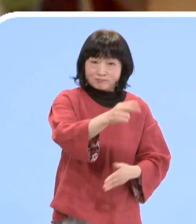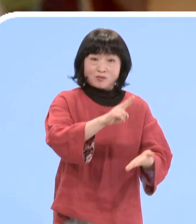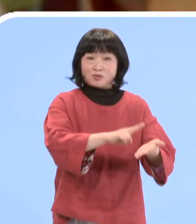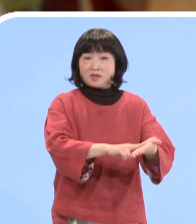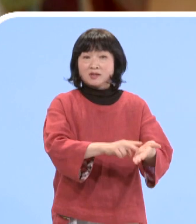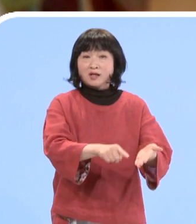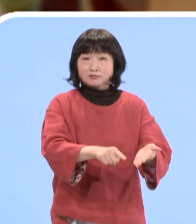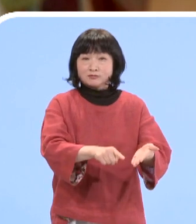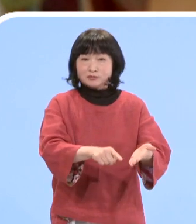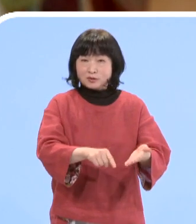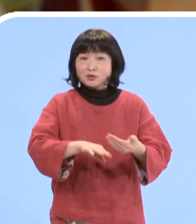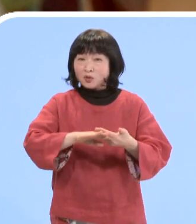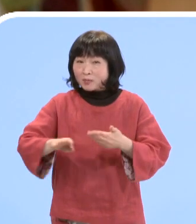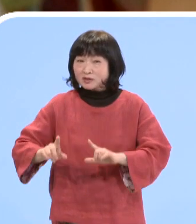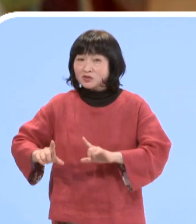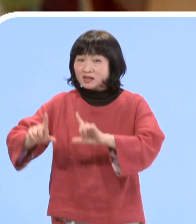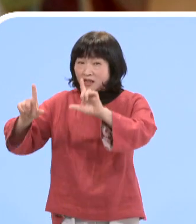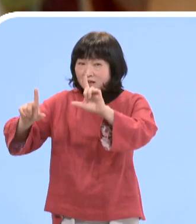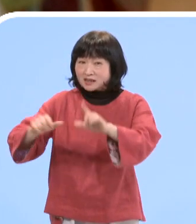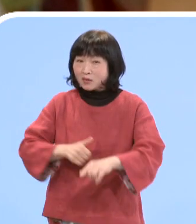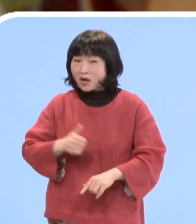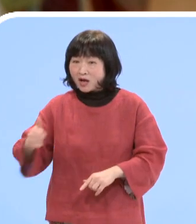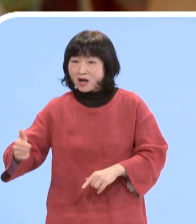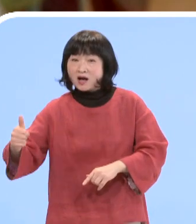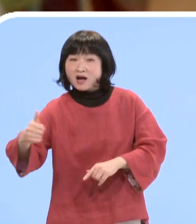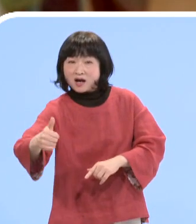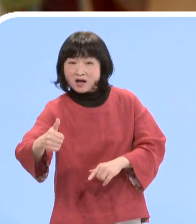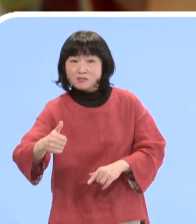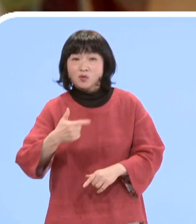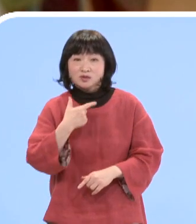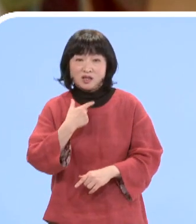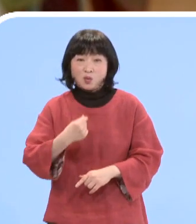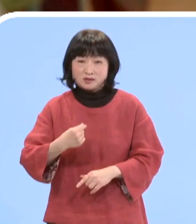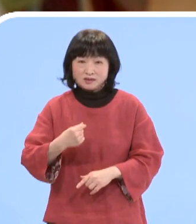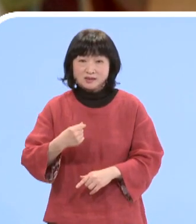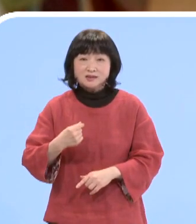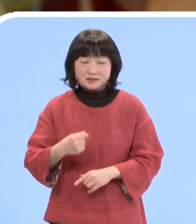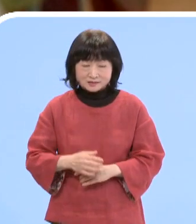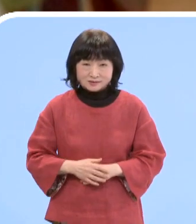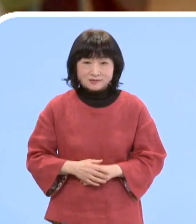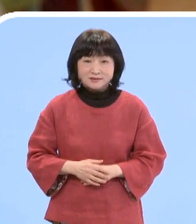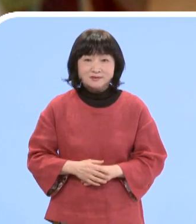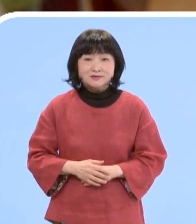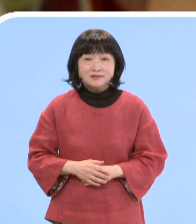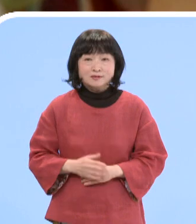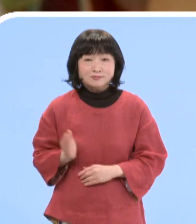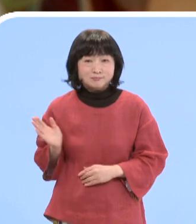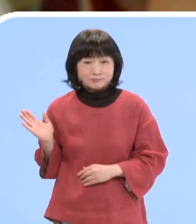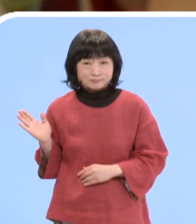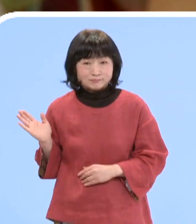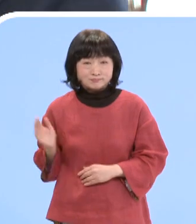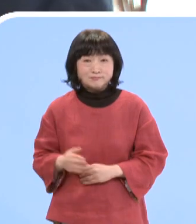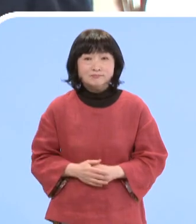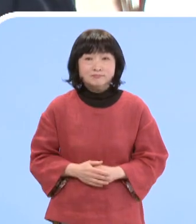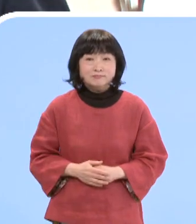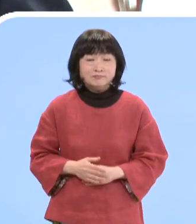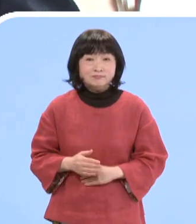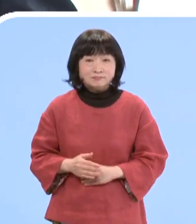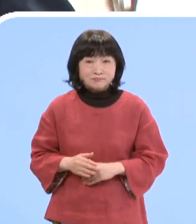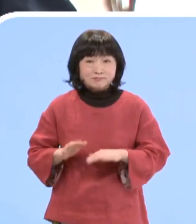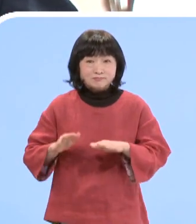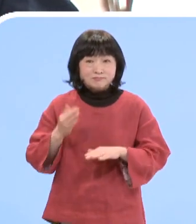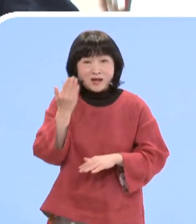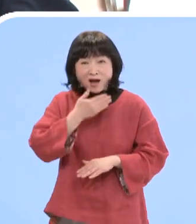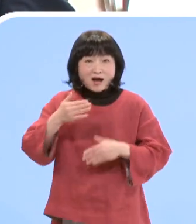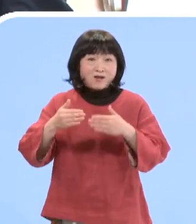あと東側ルートも回ってもらおうではないかと、はい、伊豆市、丹波、笹山、三田、宝塚、伊丹、尼崎、うん、最近尼